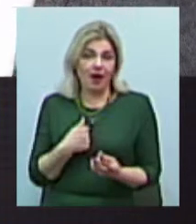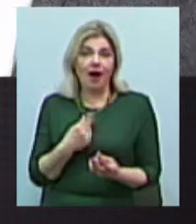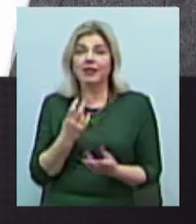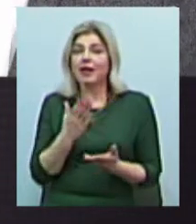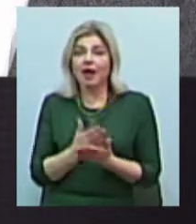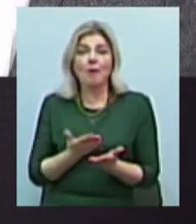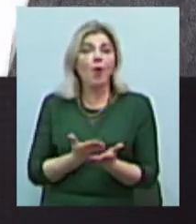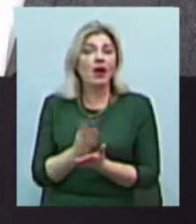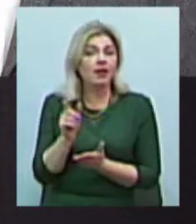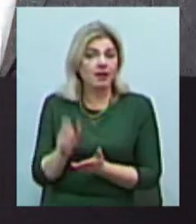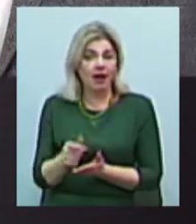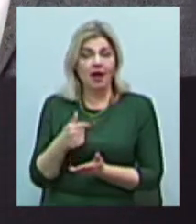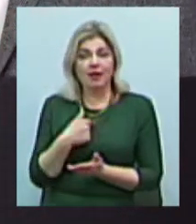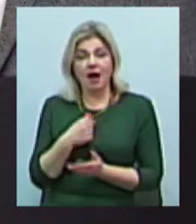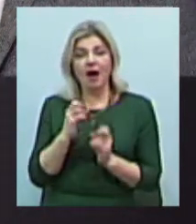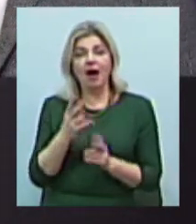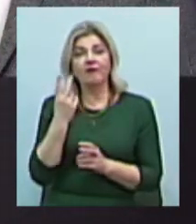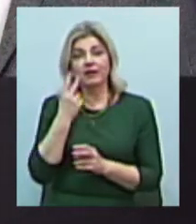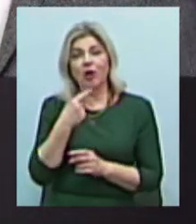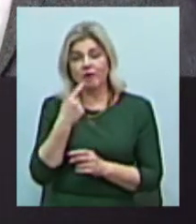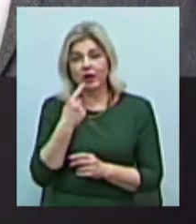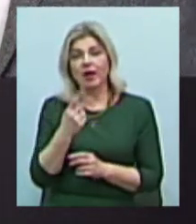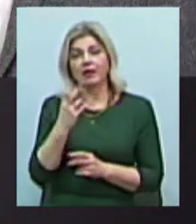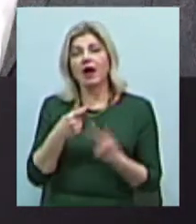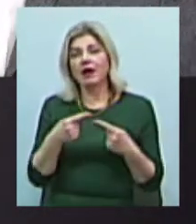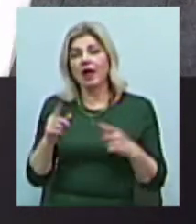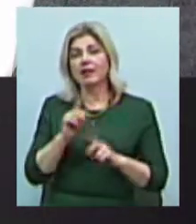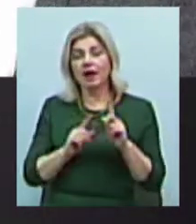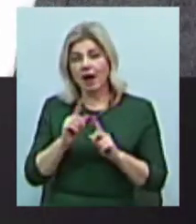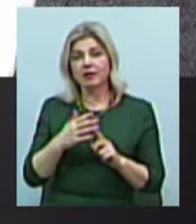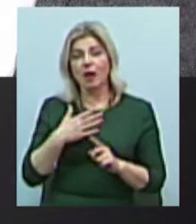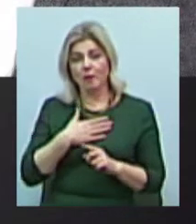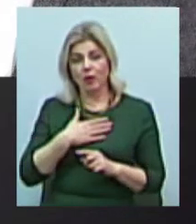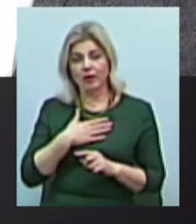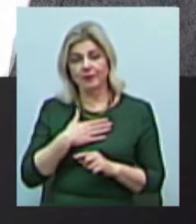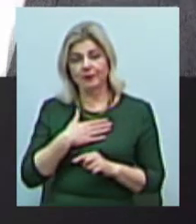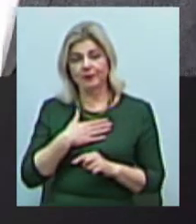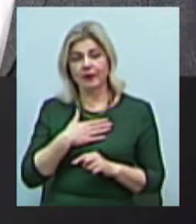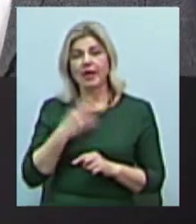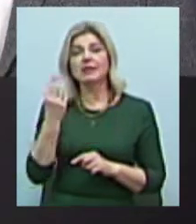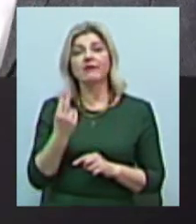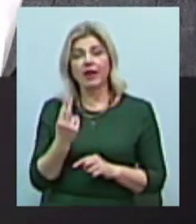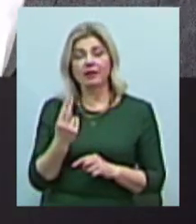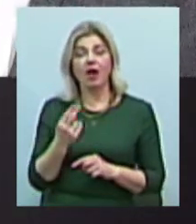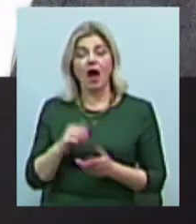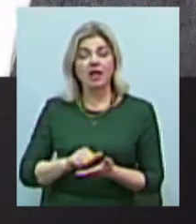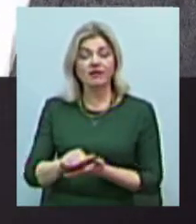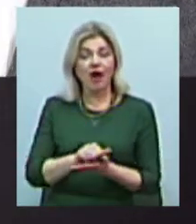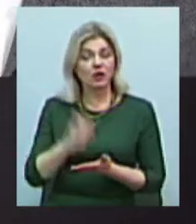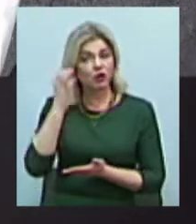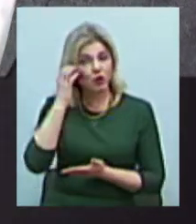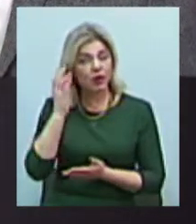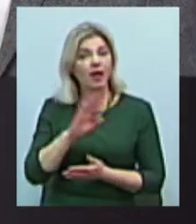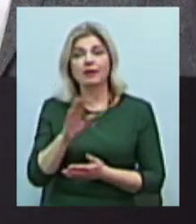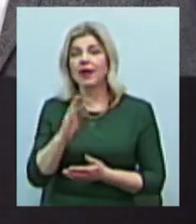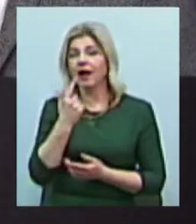є політиком, тобто, як Новак у нас завжди заявляє на всіх нарадах, ми є чорні, тобто колір асфальту чорний. Ми не червоні, не